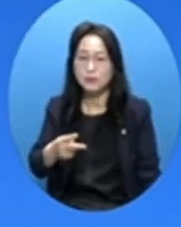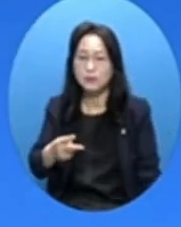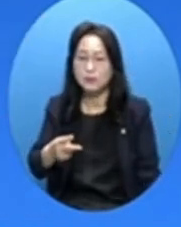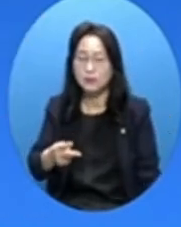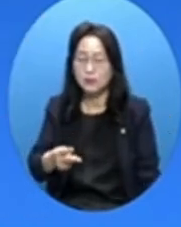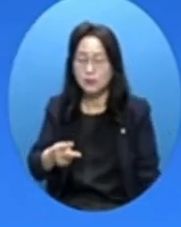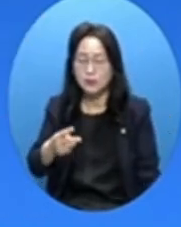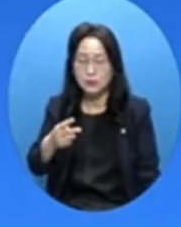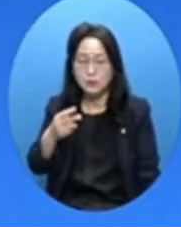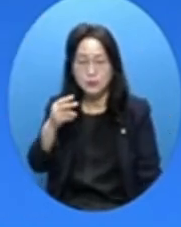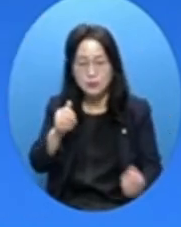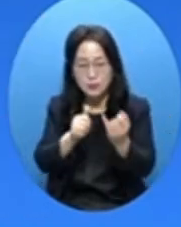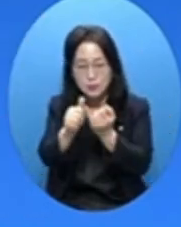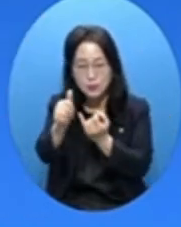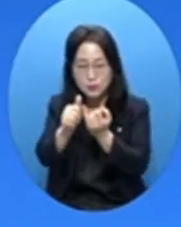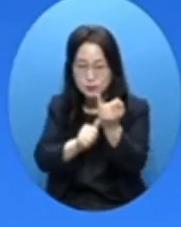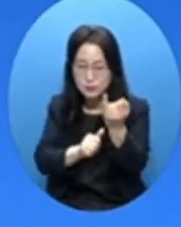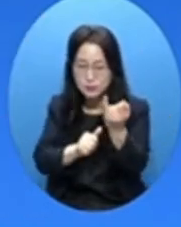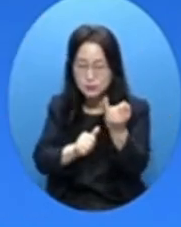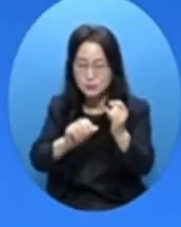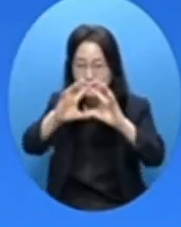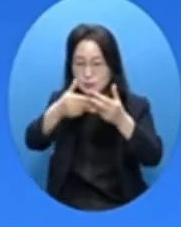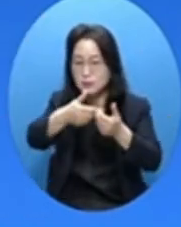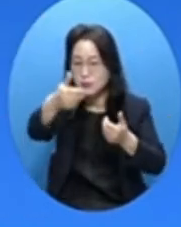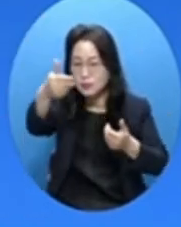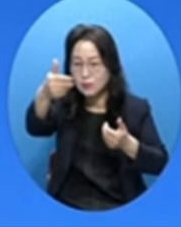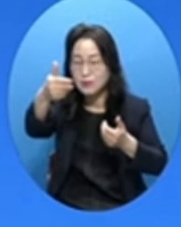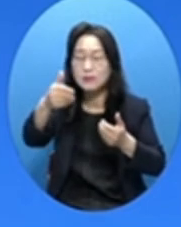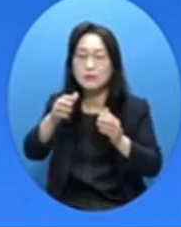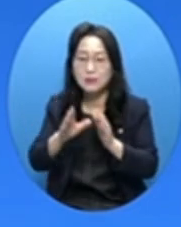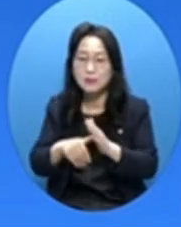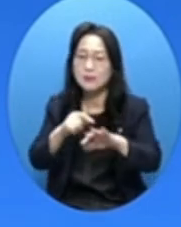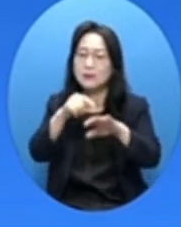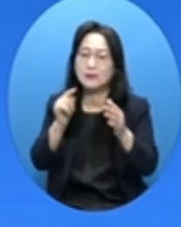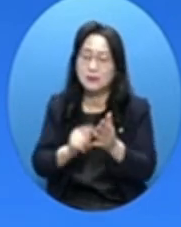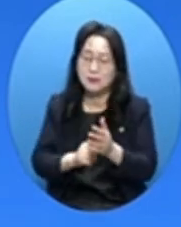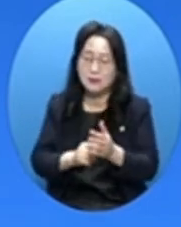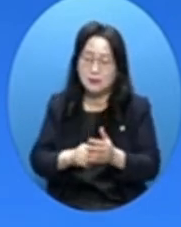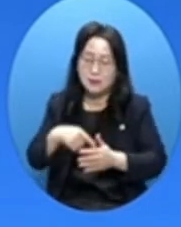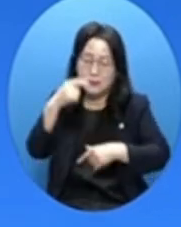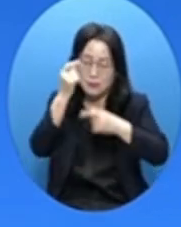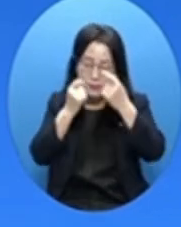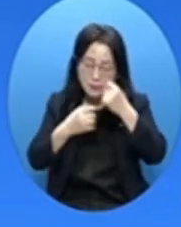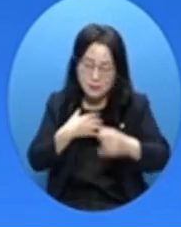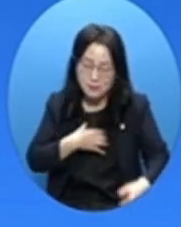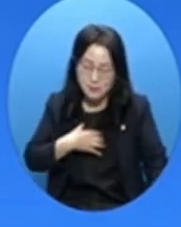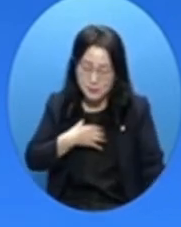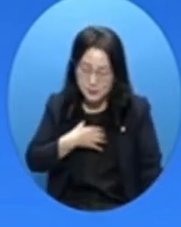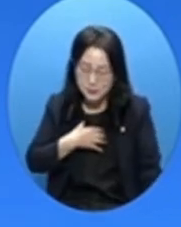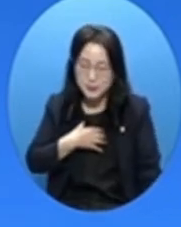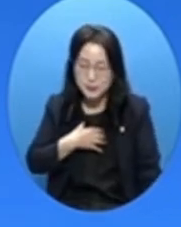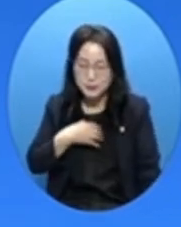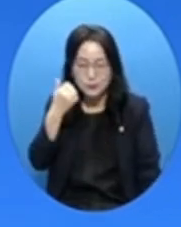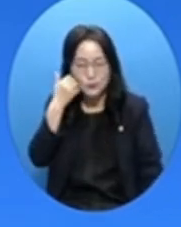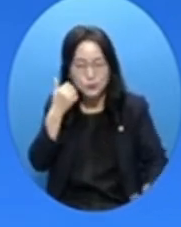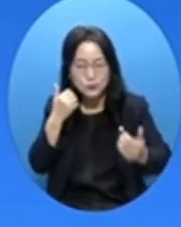배우자를 먼저 떠나 버렸을 때 그 슬픔과 아픔은 누구도